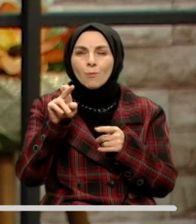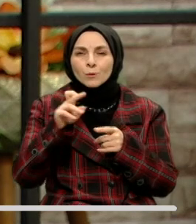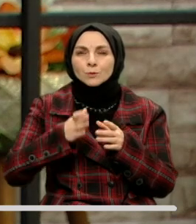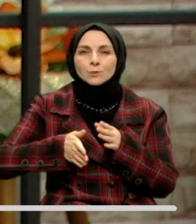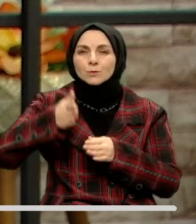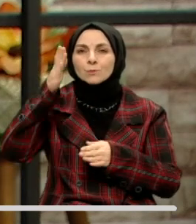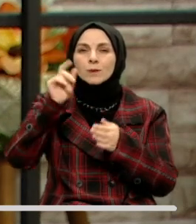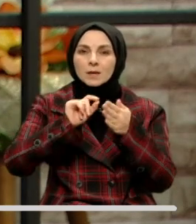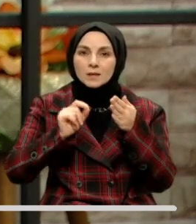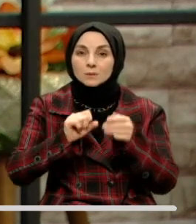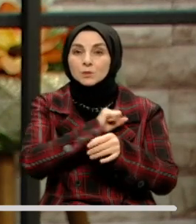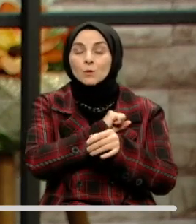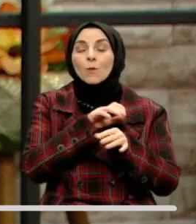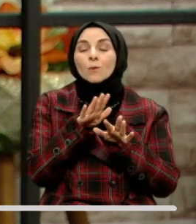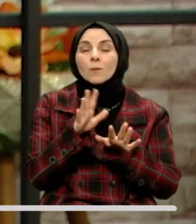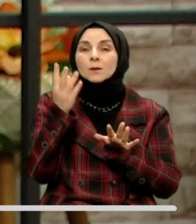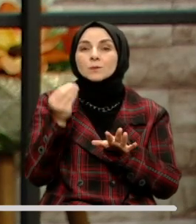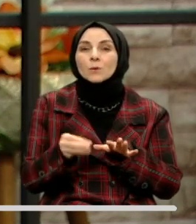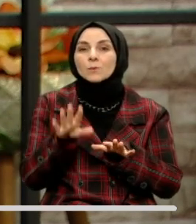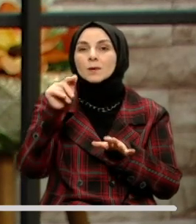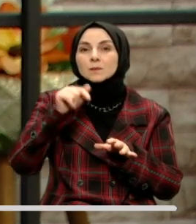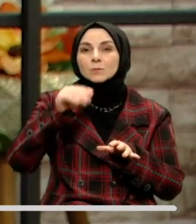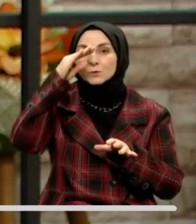yani nasıl çıktı bu korkma?